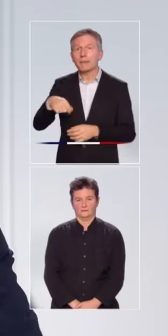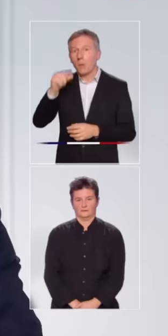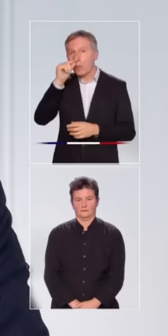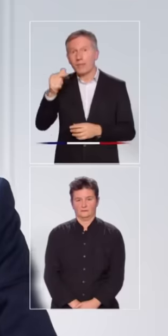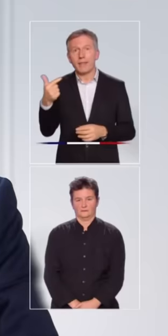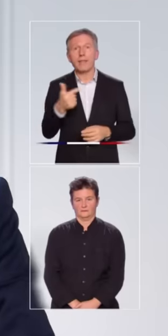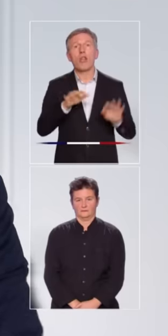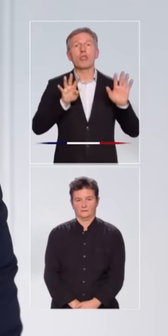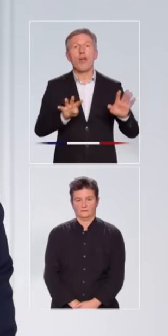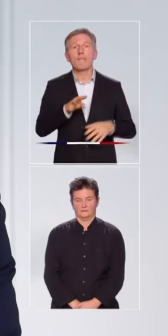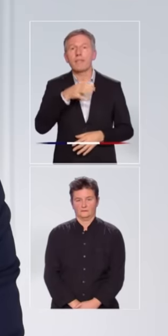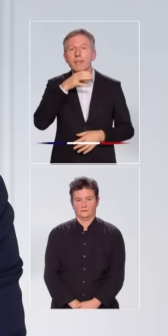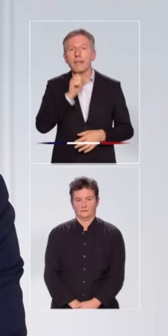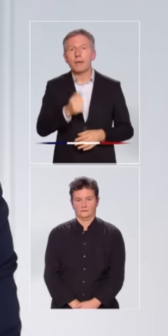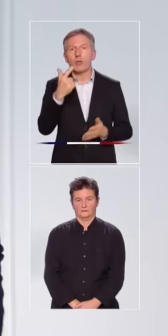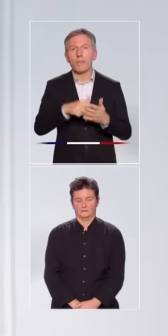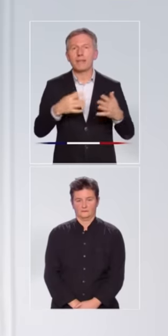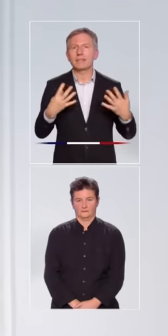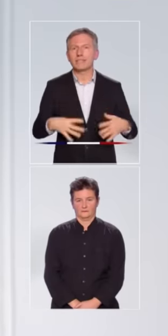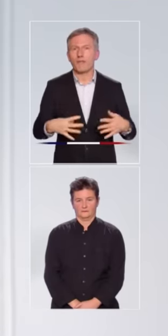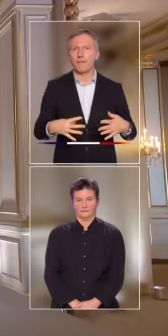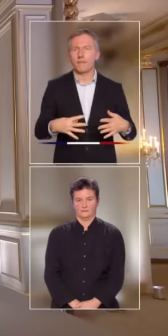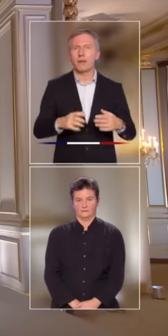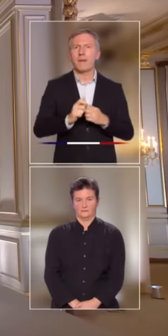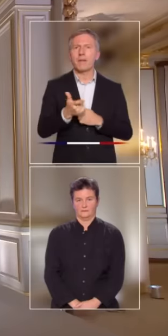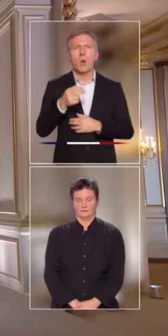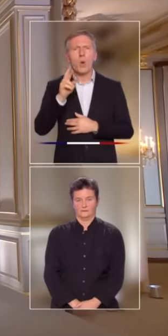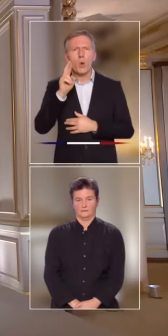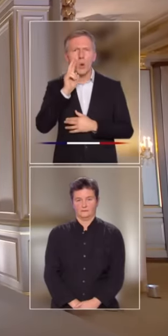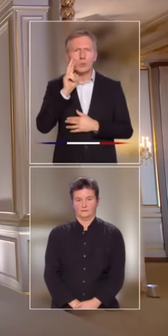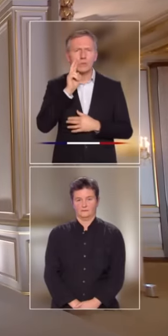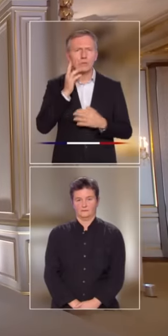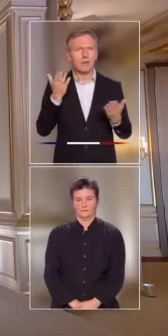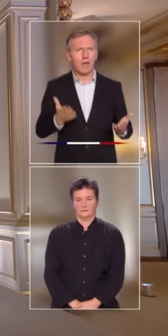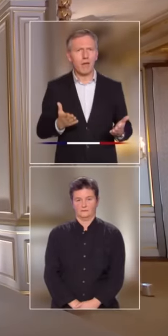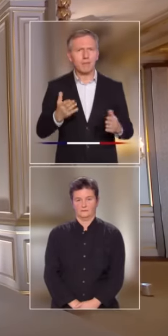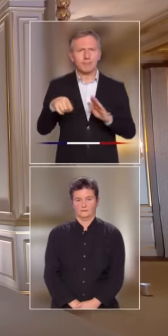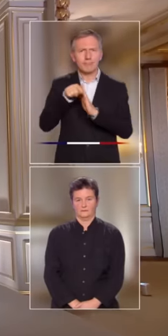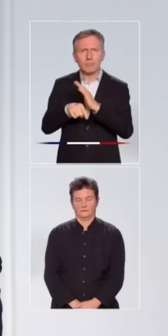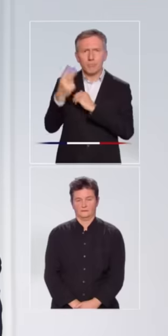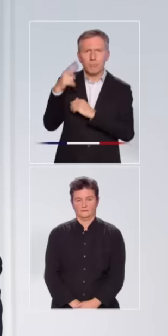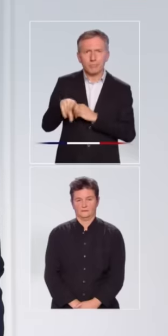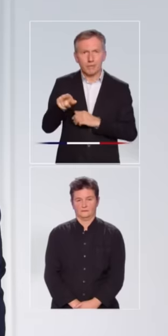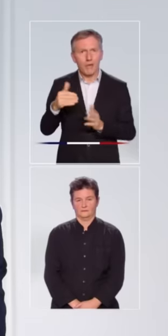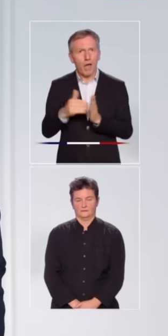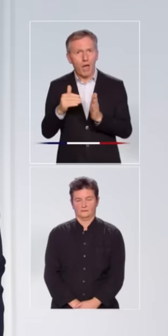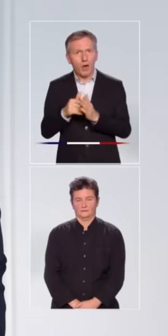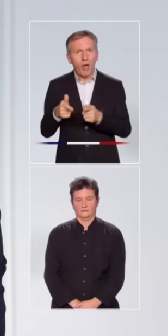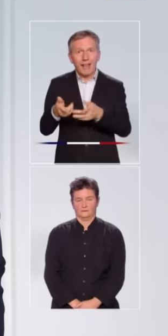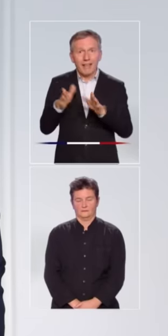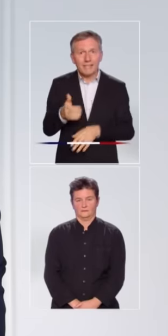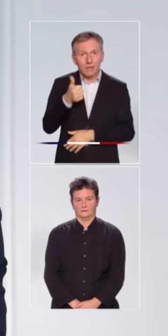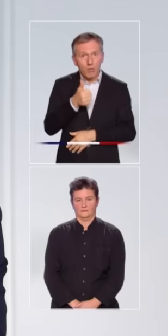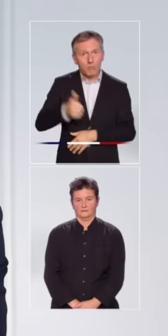le 9 décembre 2019. Et la Russie, le régime du Kremlin, une fois encore, a décidé de